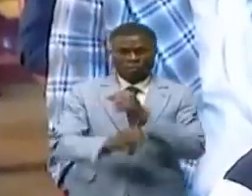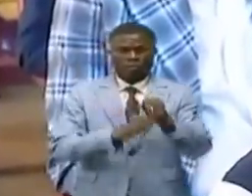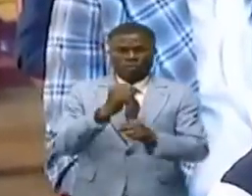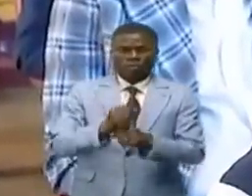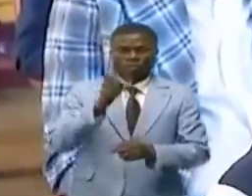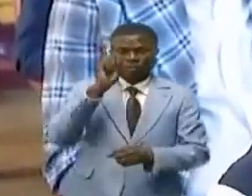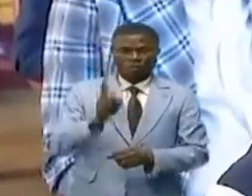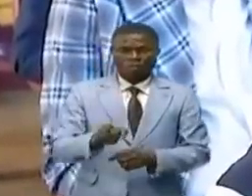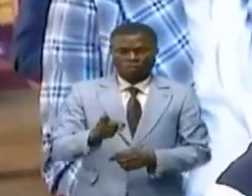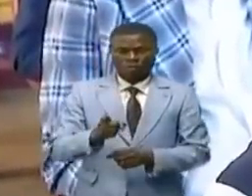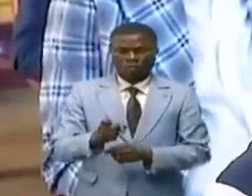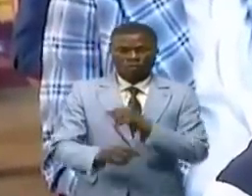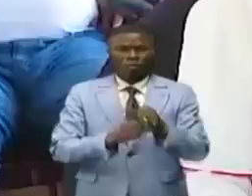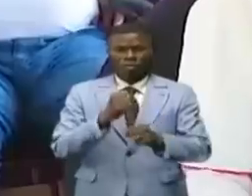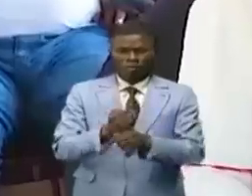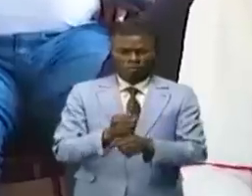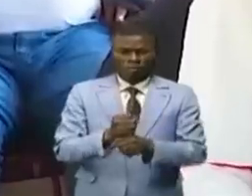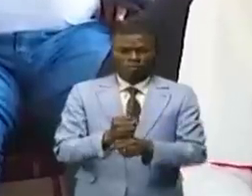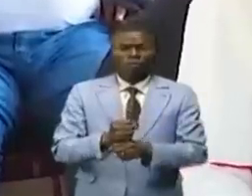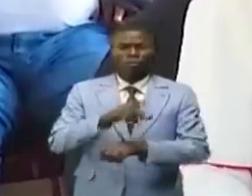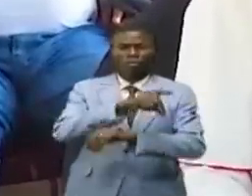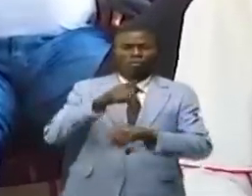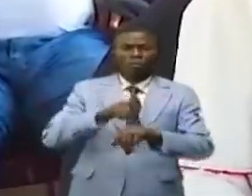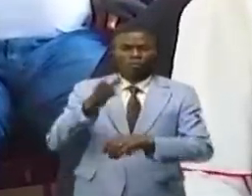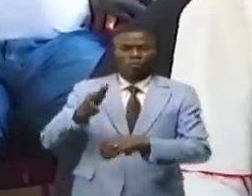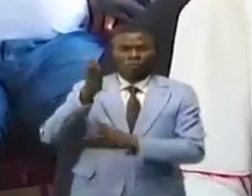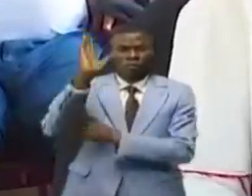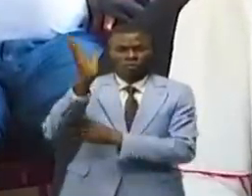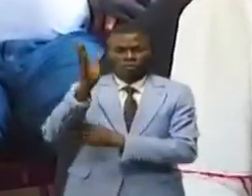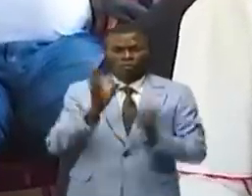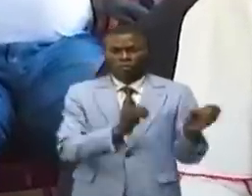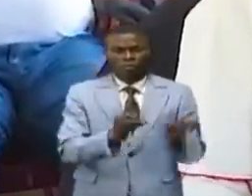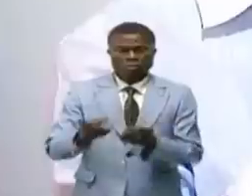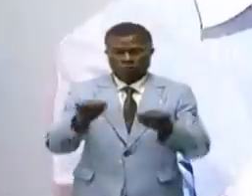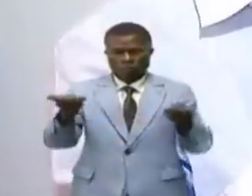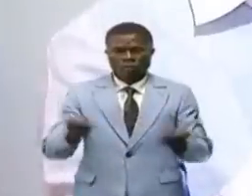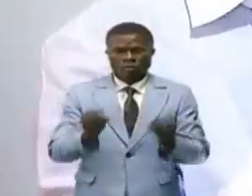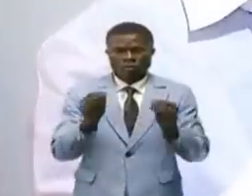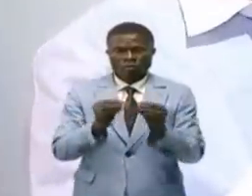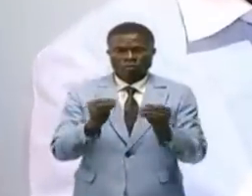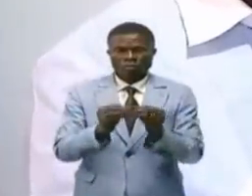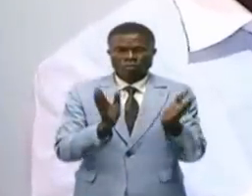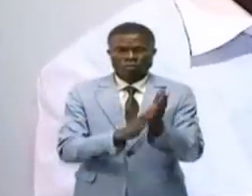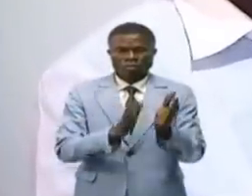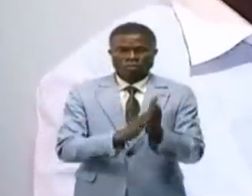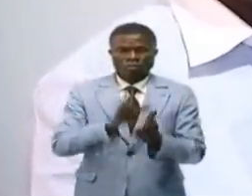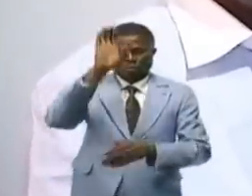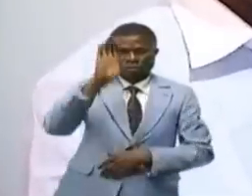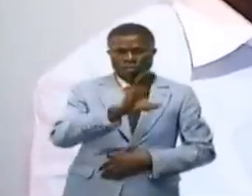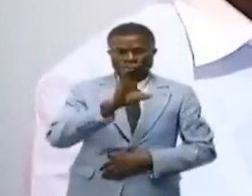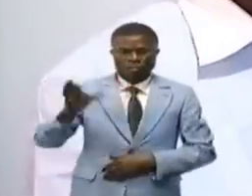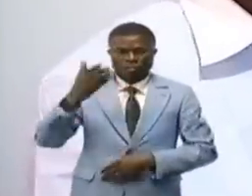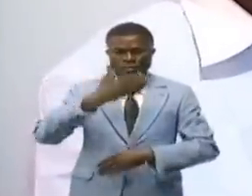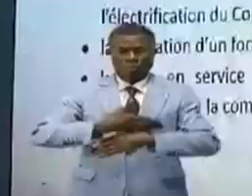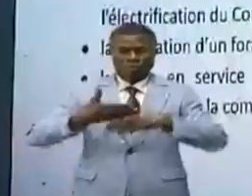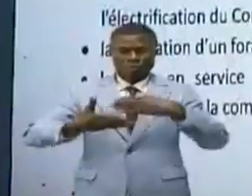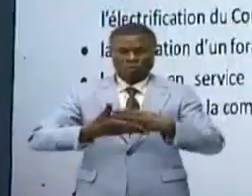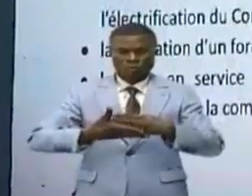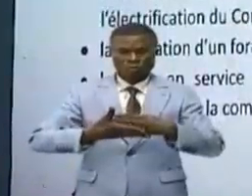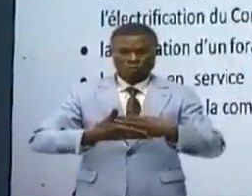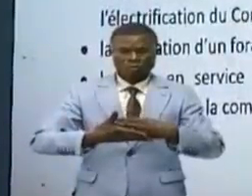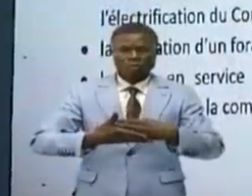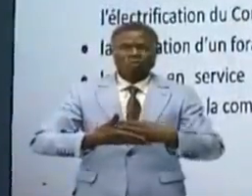killimbé une séance de conférence et organisée dans la set de réunion de l'Institut lincoan construit une éducation